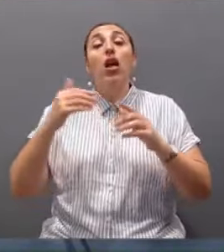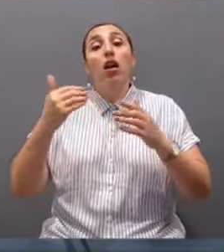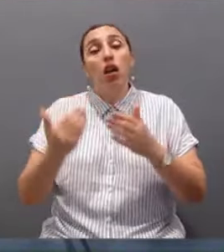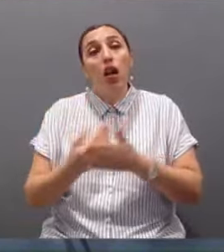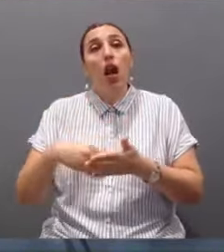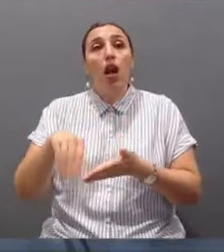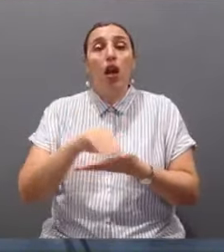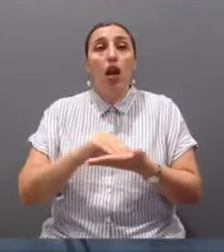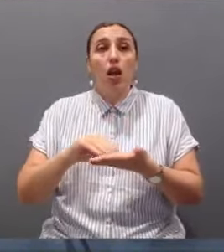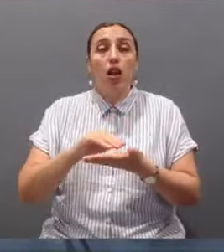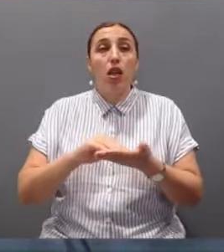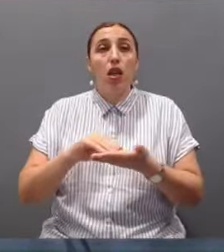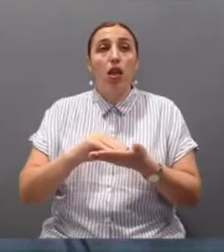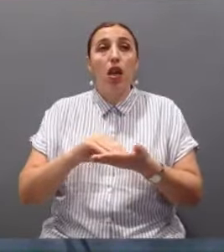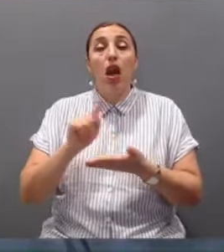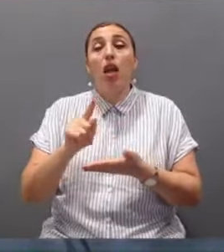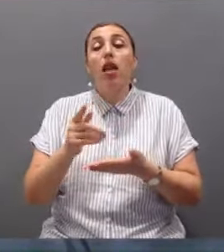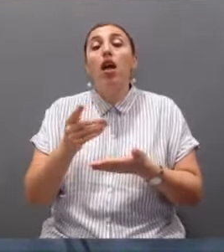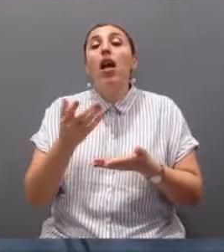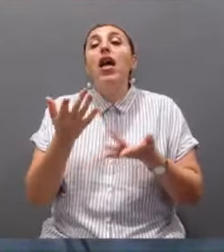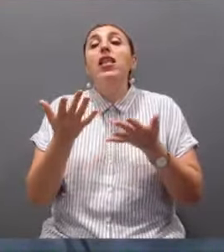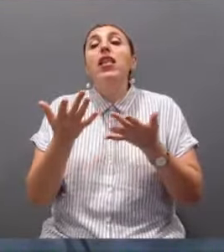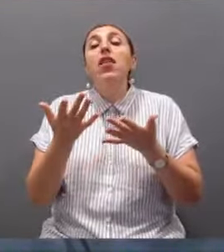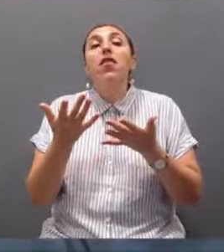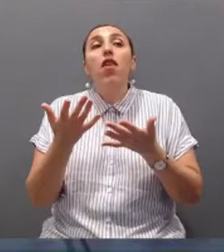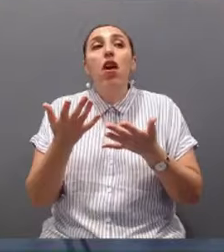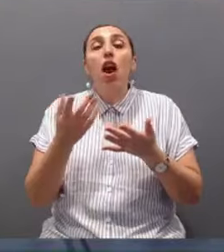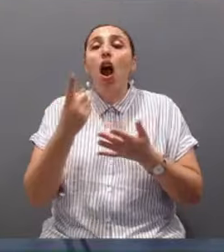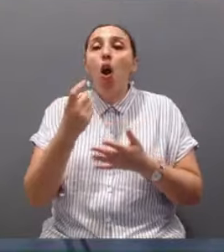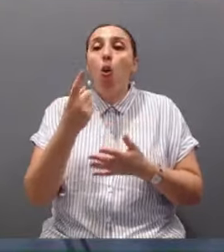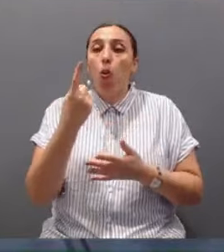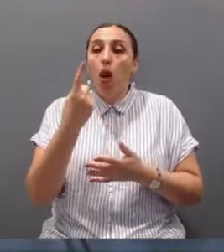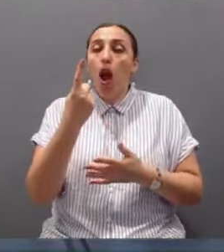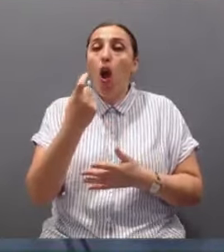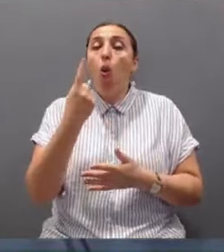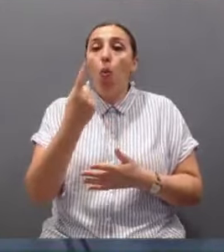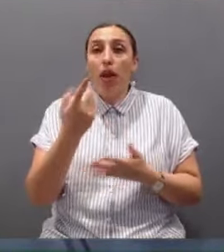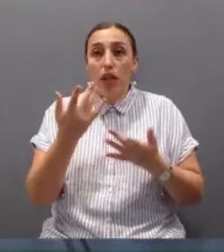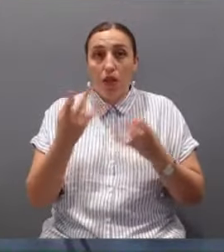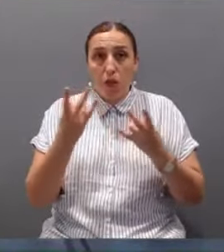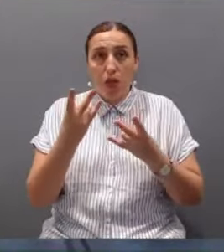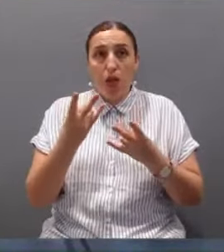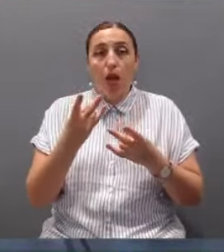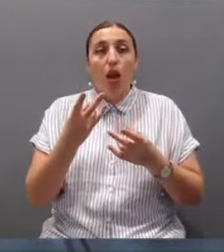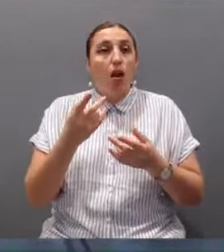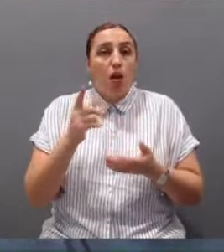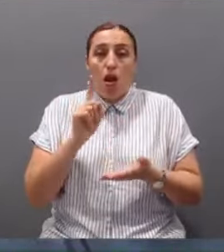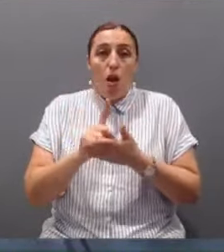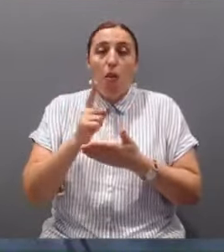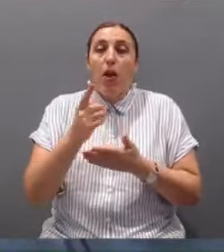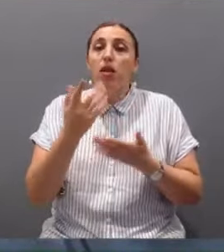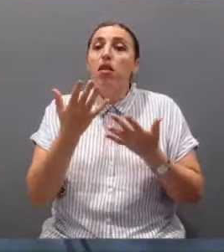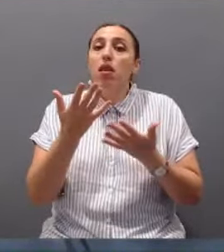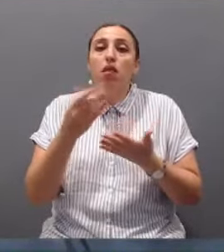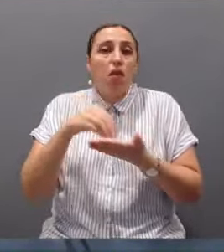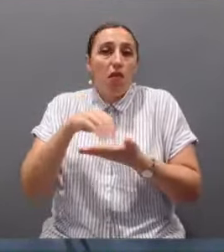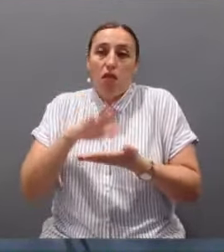այդ հարաբերական թիվն ունենա, առնվազն 101, թե մենք պետք է ֆիքսված թիվ ունենանք, որտեղ